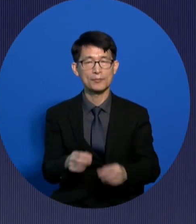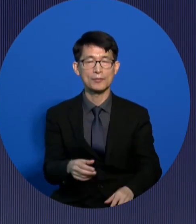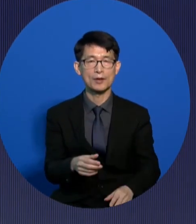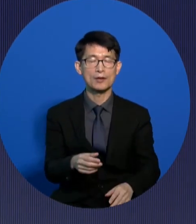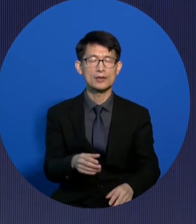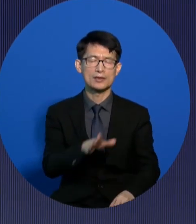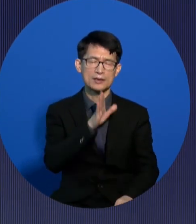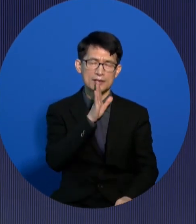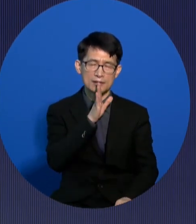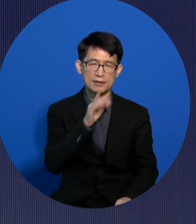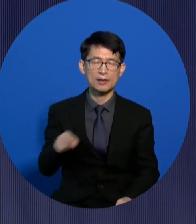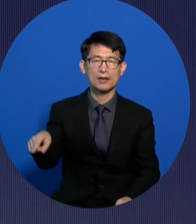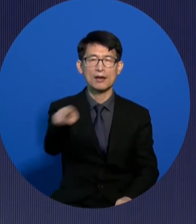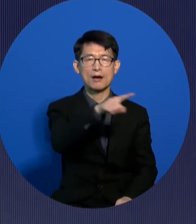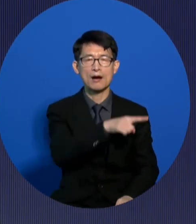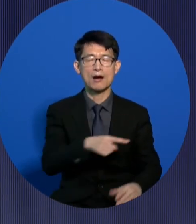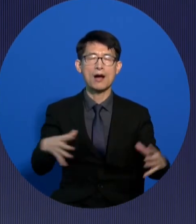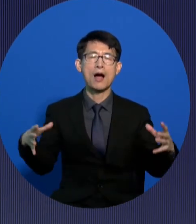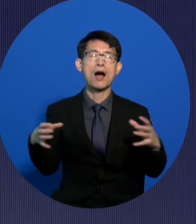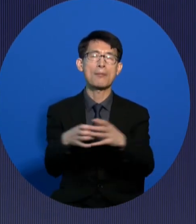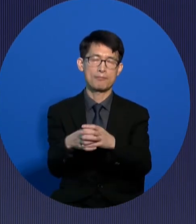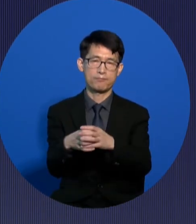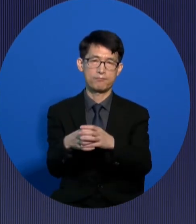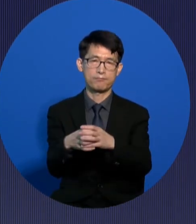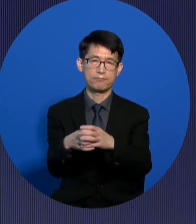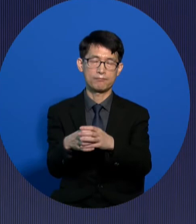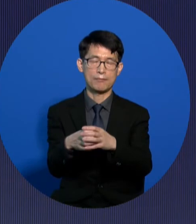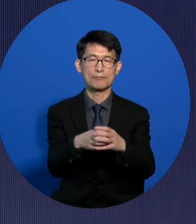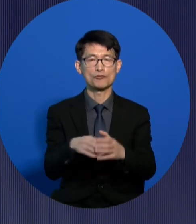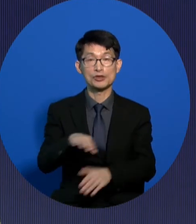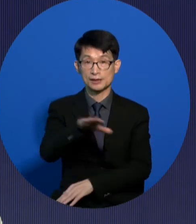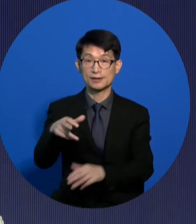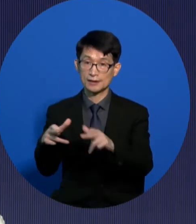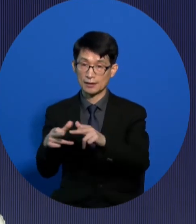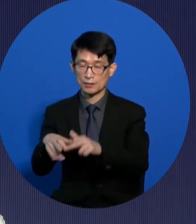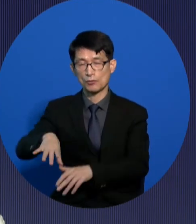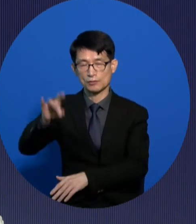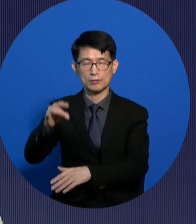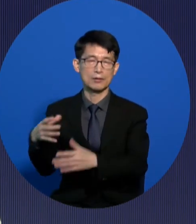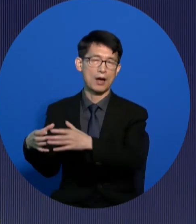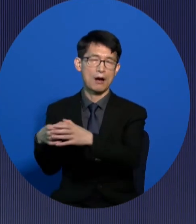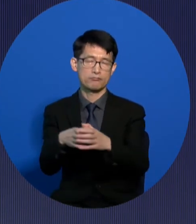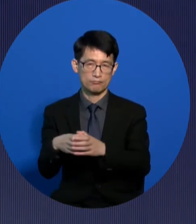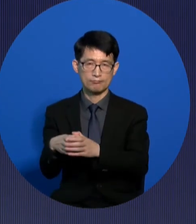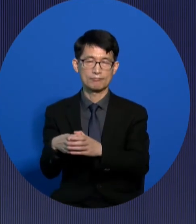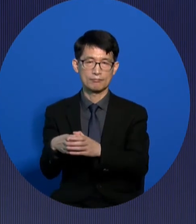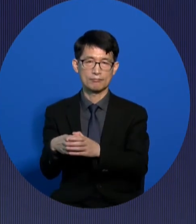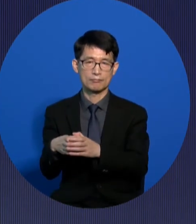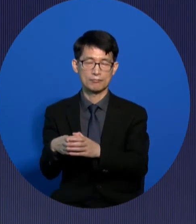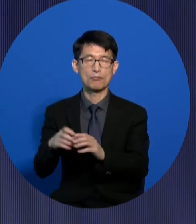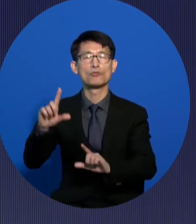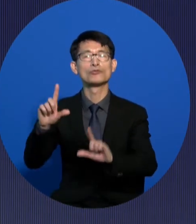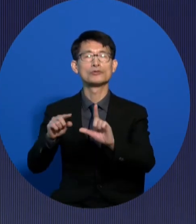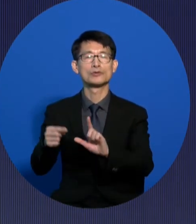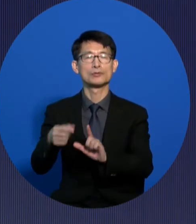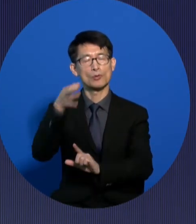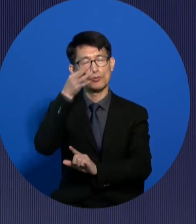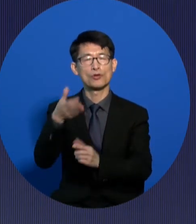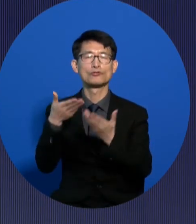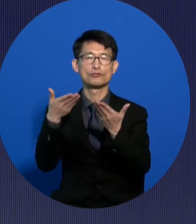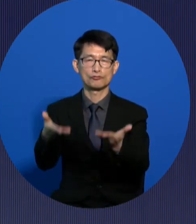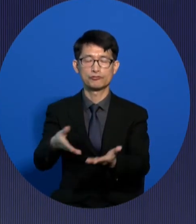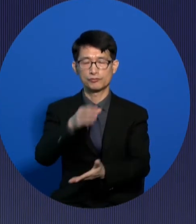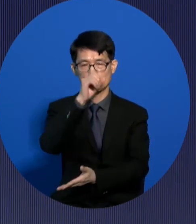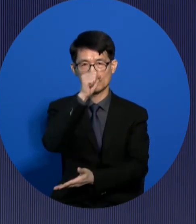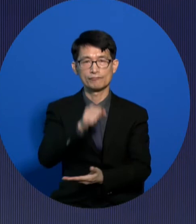되는 마음을 한번 보여주셨으면 좋겠습니다. 그래서 이 포럼이 정말로 진정한 우리 장애인들의